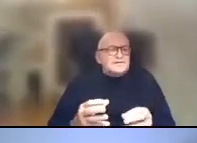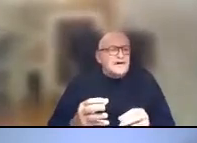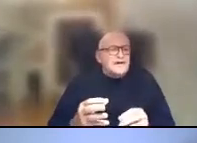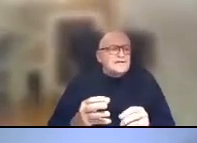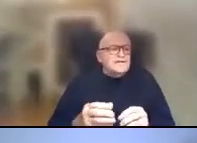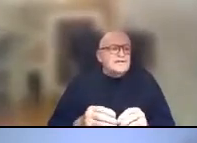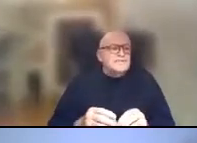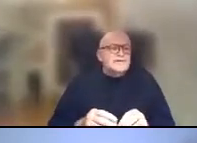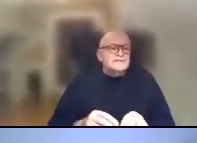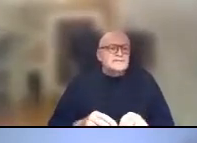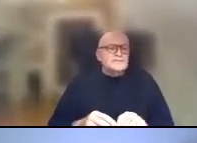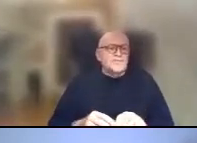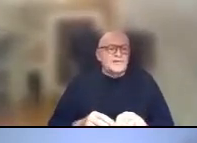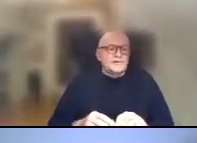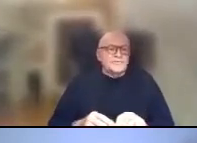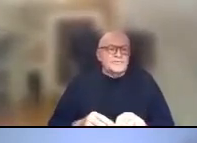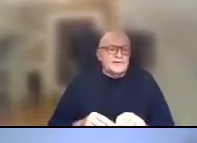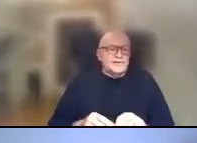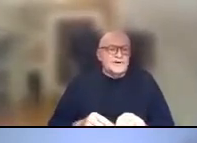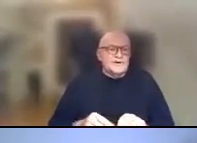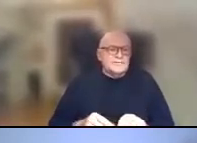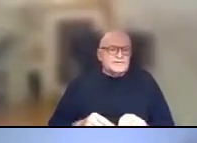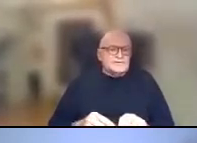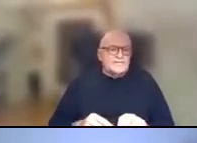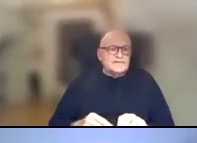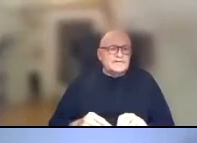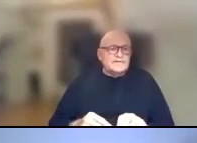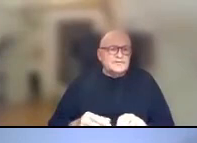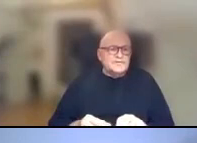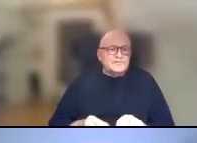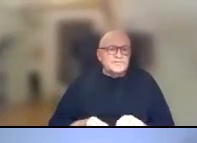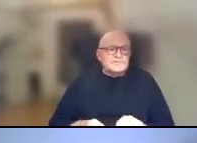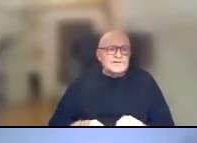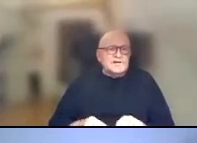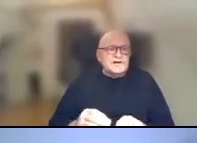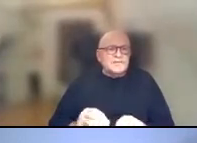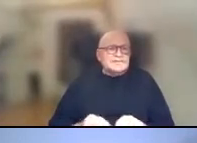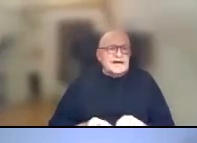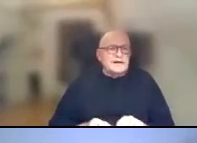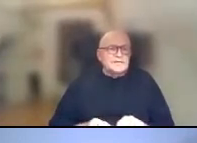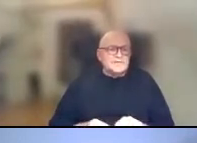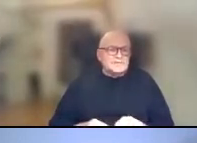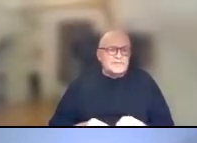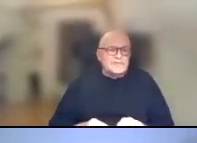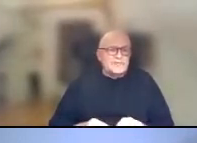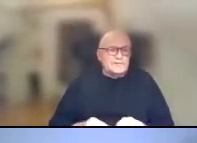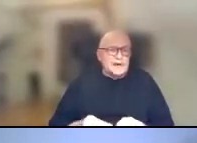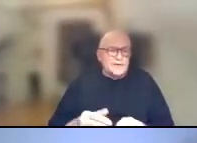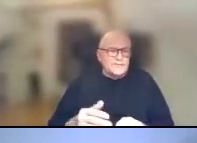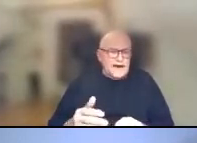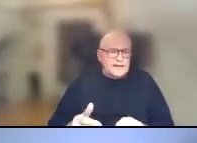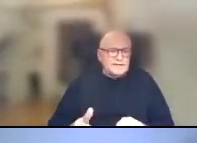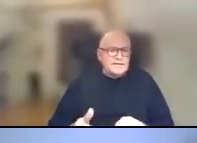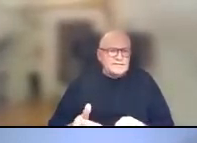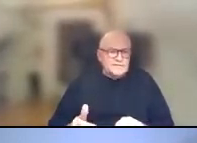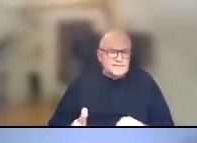Sehen Sie, es ist ein immenses Problem, immens schwierig, die Todesursache kausal zurückzuführen